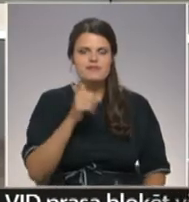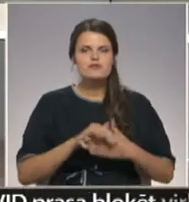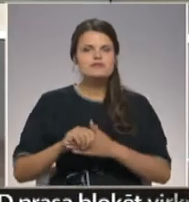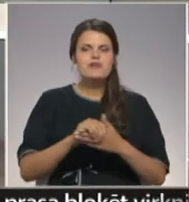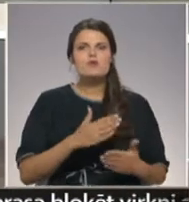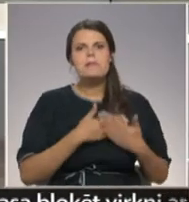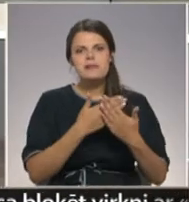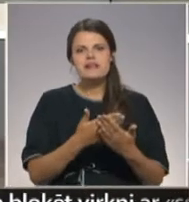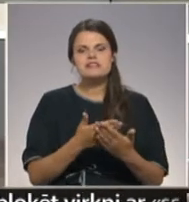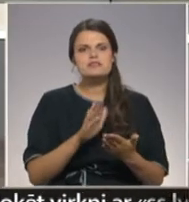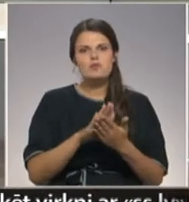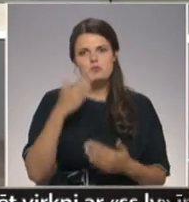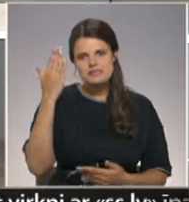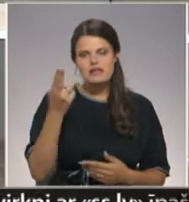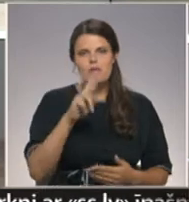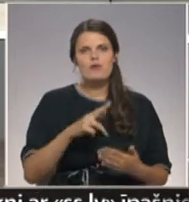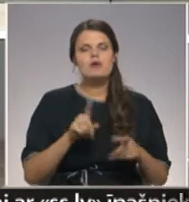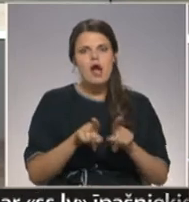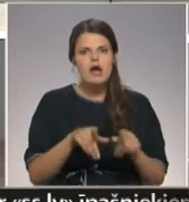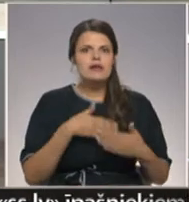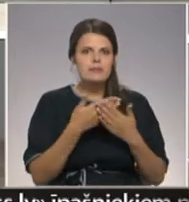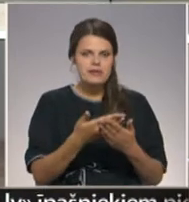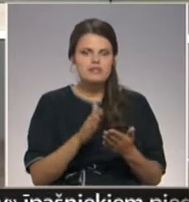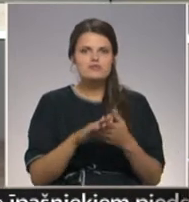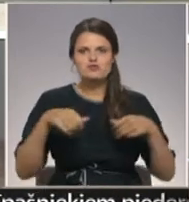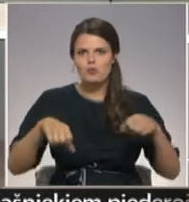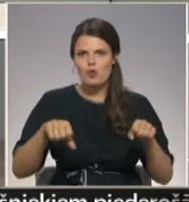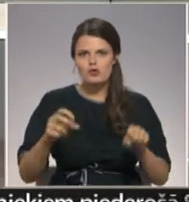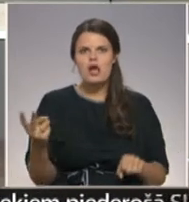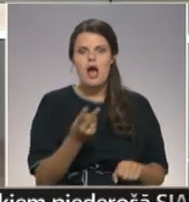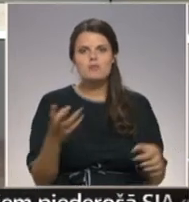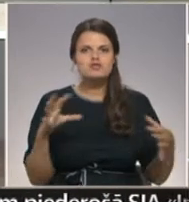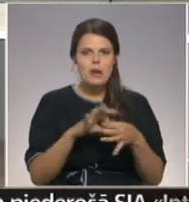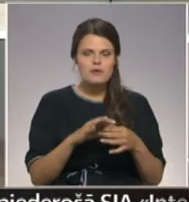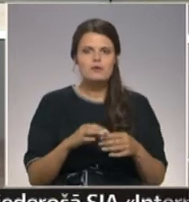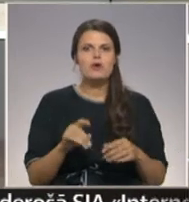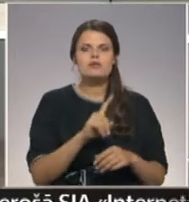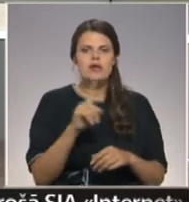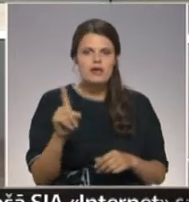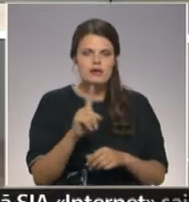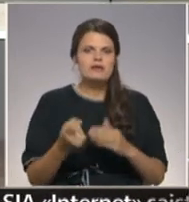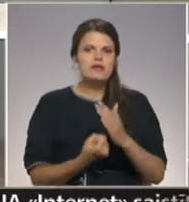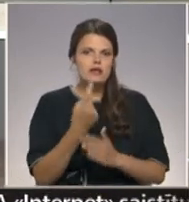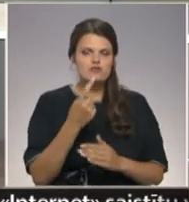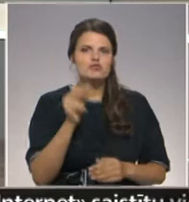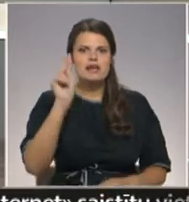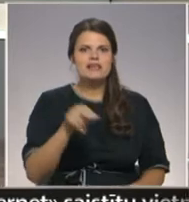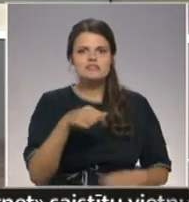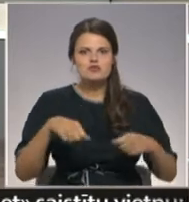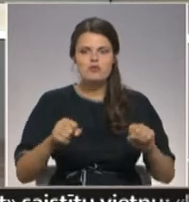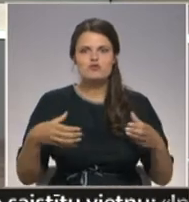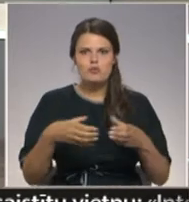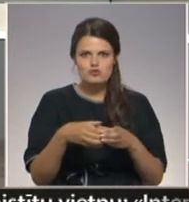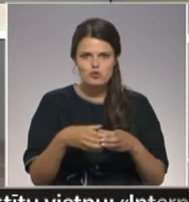Viņus vieno mīlestību uz Dievu un arī mīlestību uz motocikliem. Abus apvienojot tapusi Kristiešu